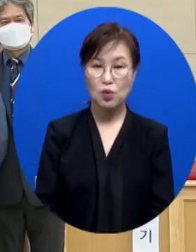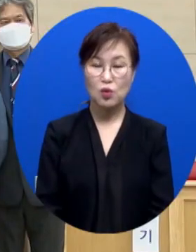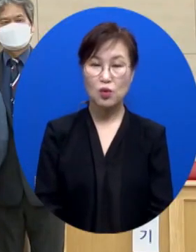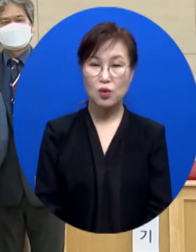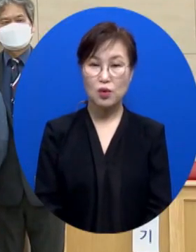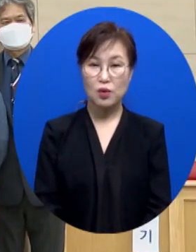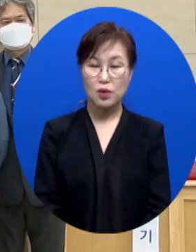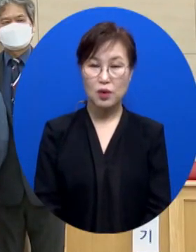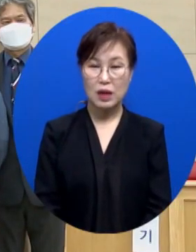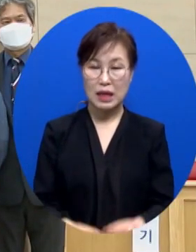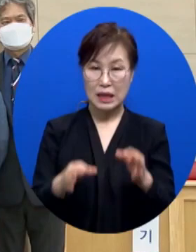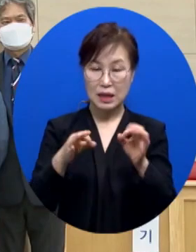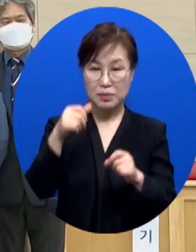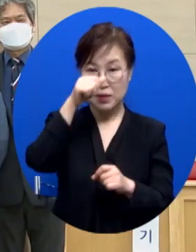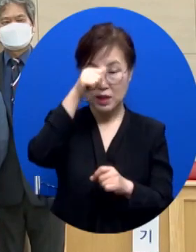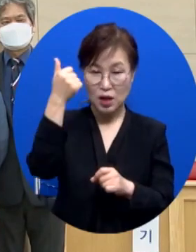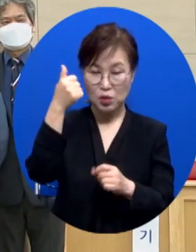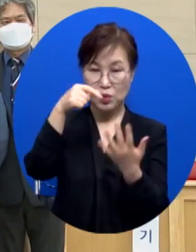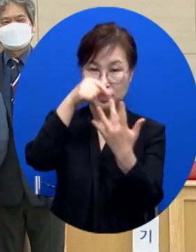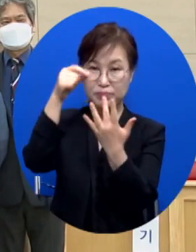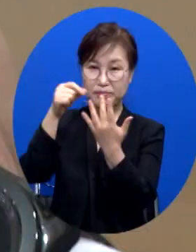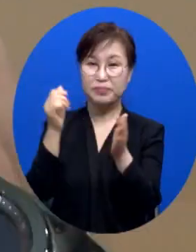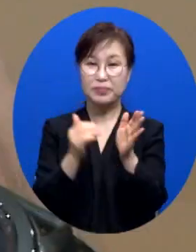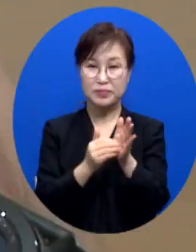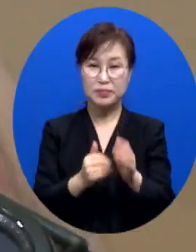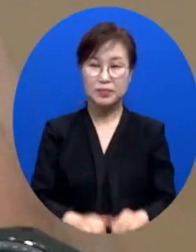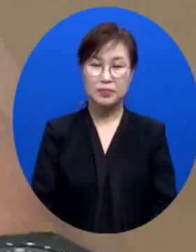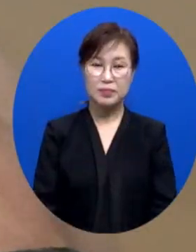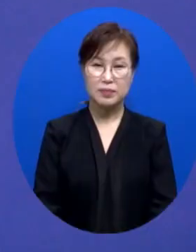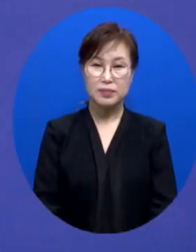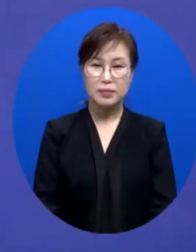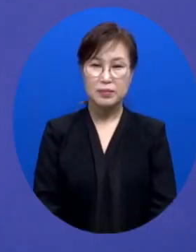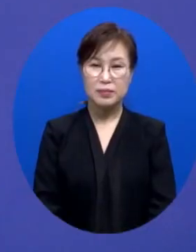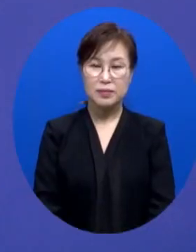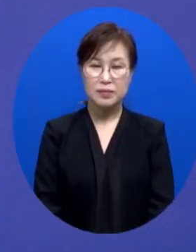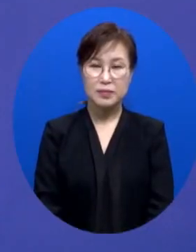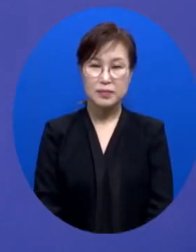초곡교회 김승호 장로를 각각 선임했습니다.